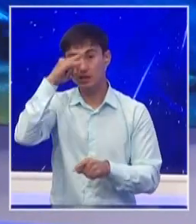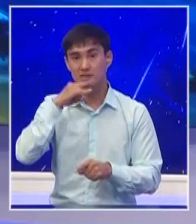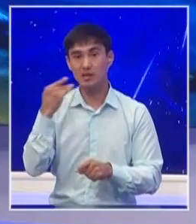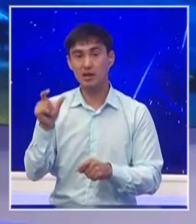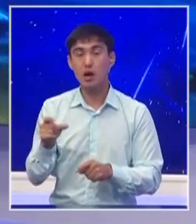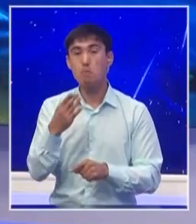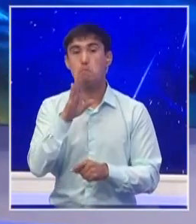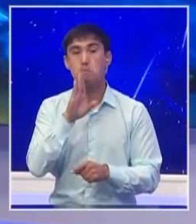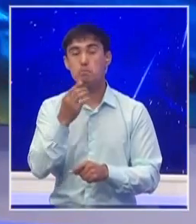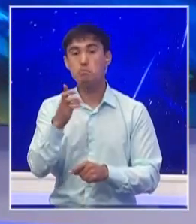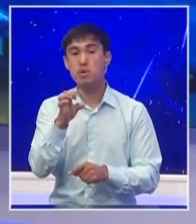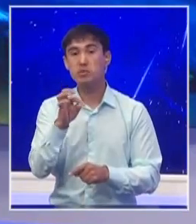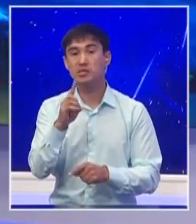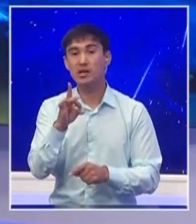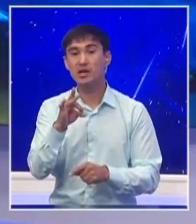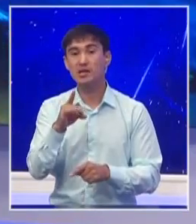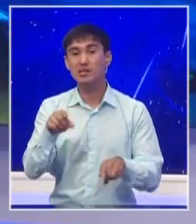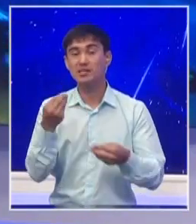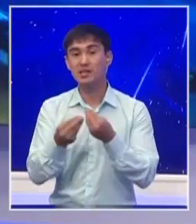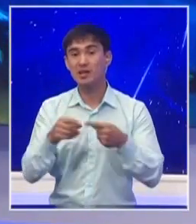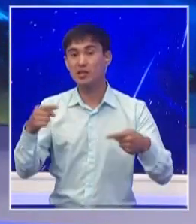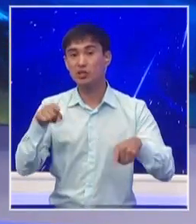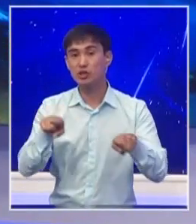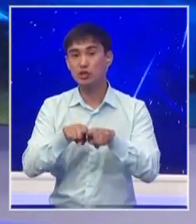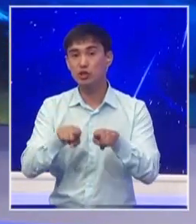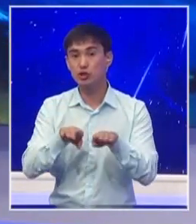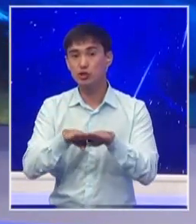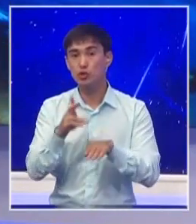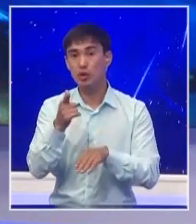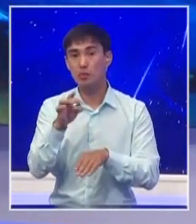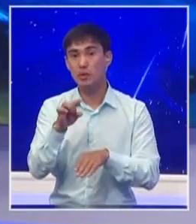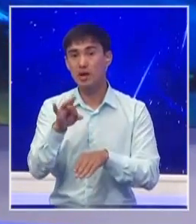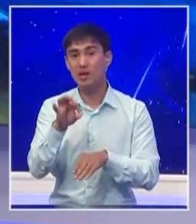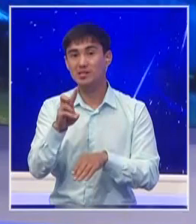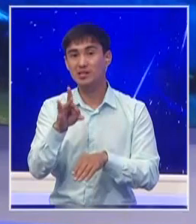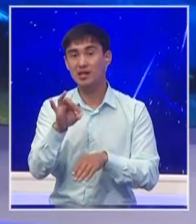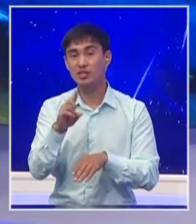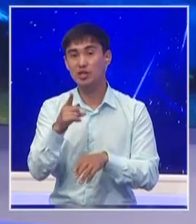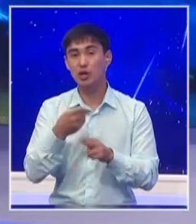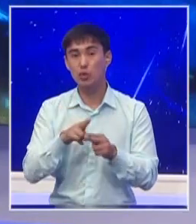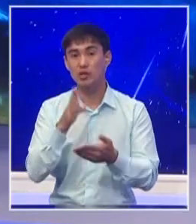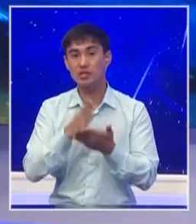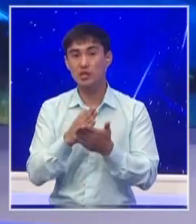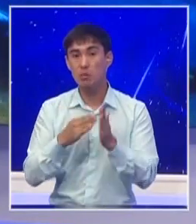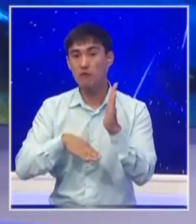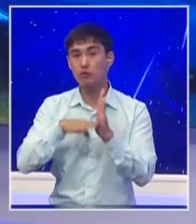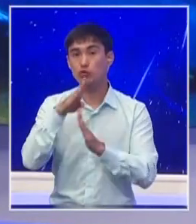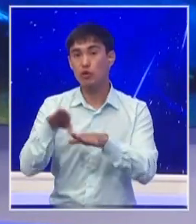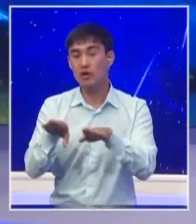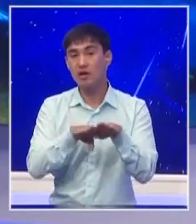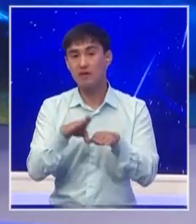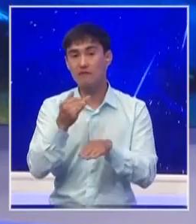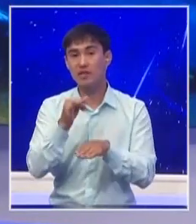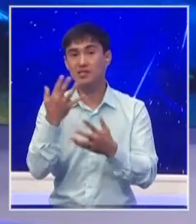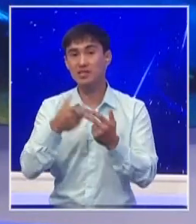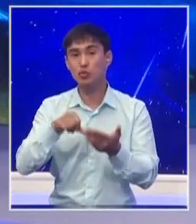Бибисара Асаубаева сыграла в ничью с лидером Гран-при россиянкой Александрой Горячкиной, которая имеет самый высокий рейтинг ФИДЕ